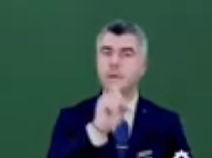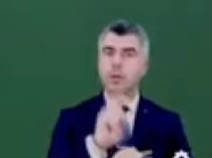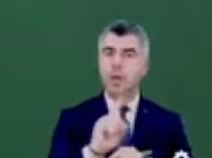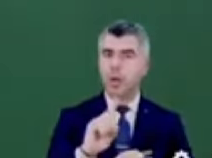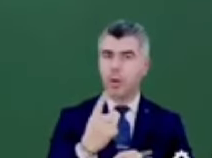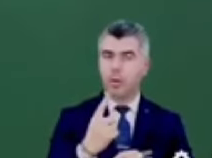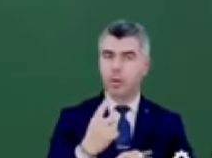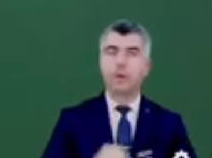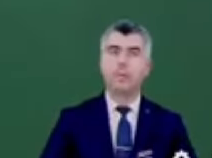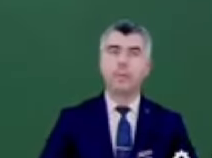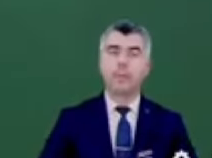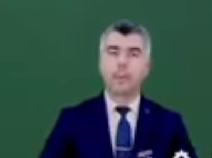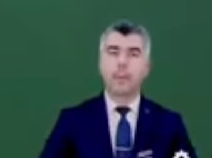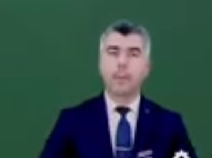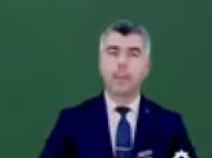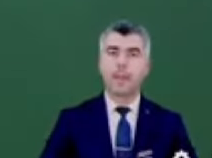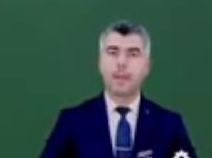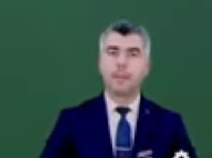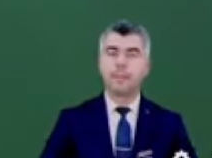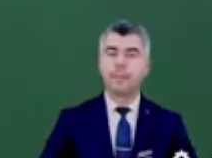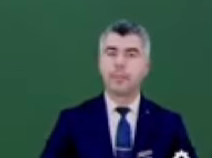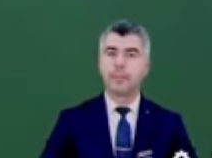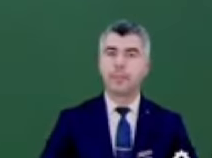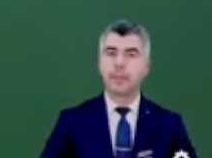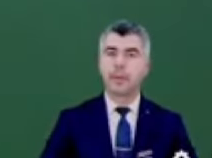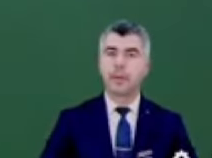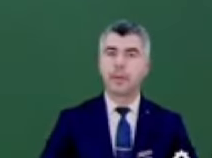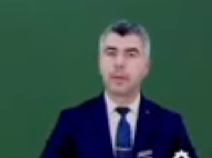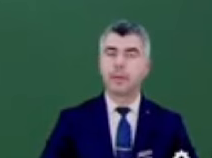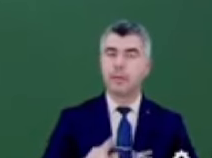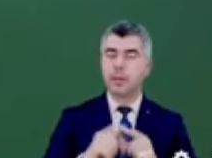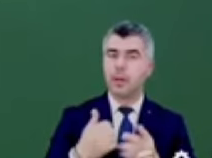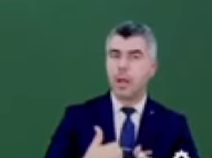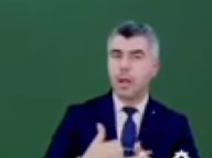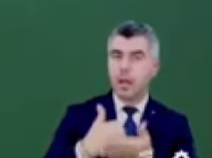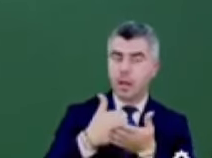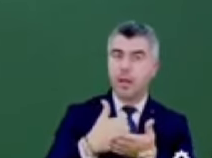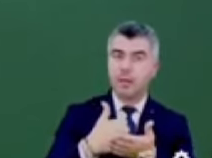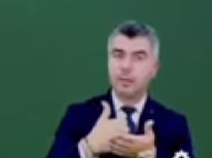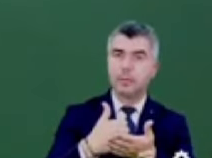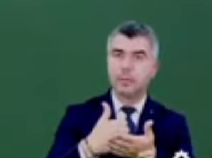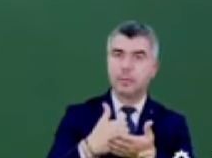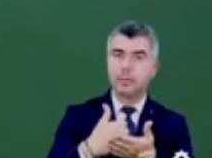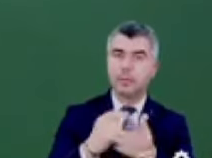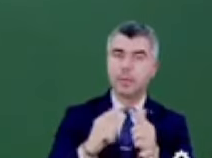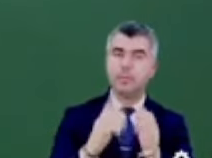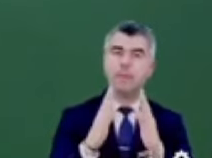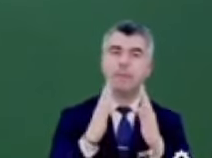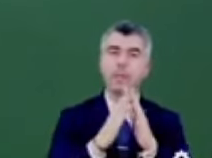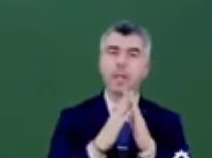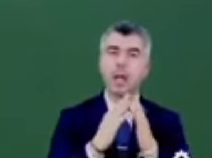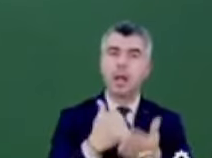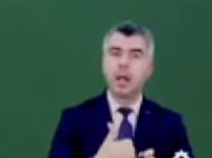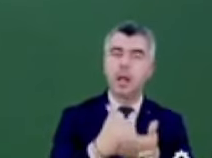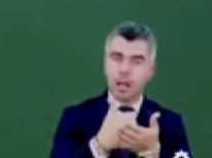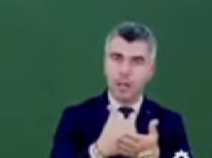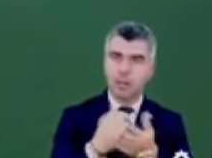سؤال سؤال يتعلق تفضل هو المساعده ديال بالنسبه للسكن الفئات